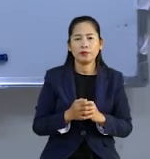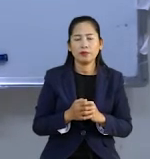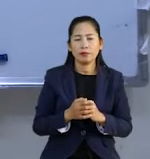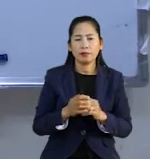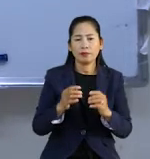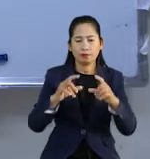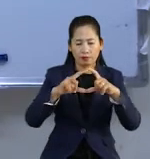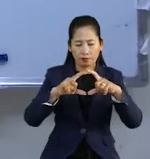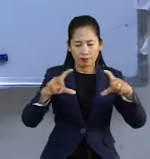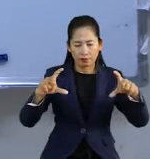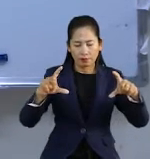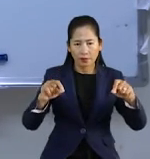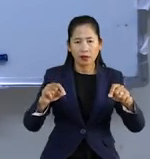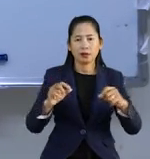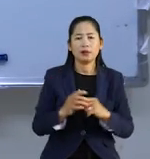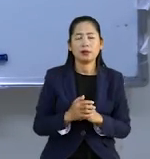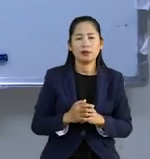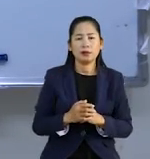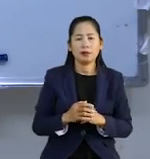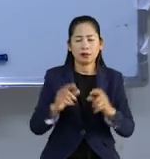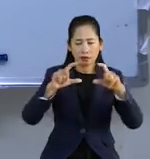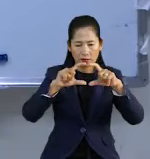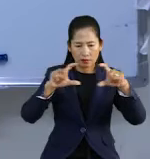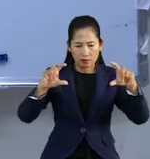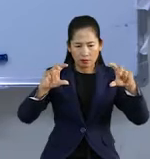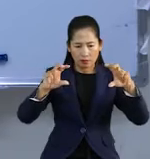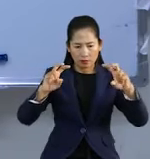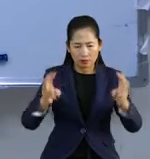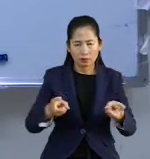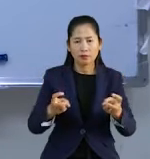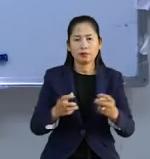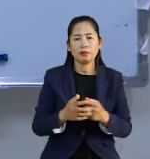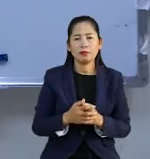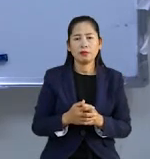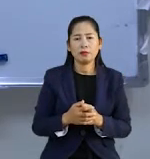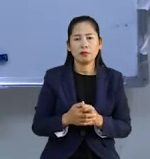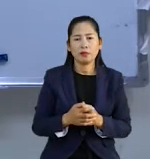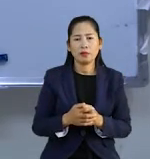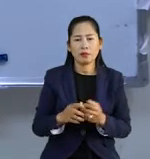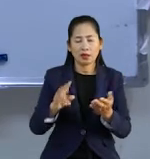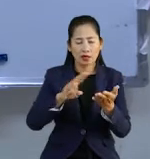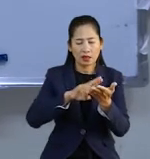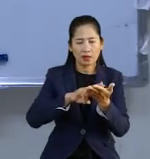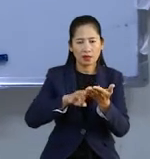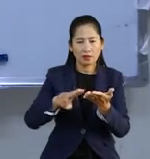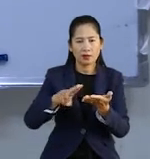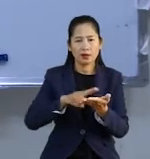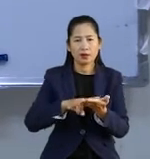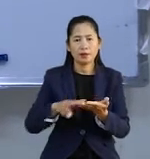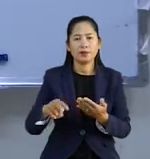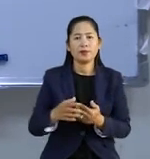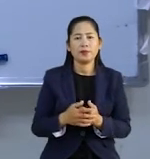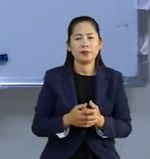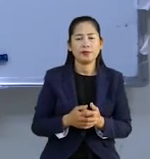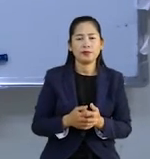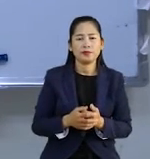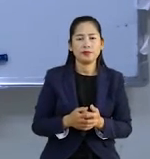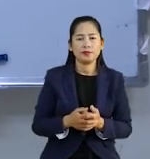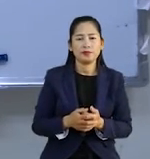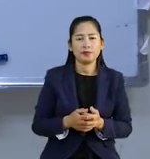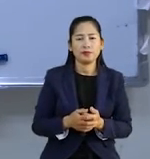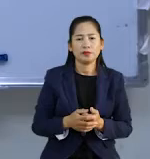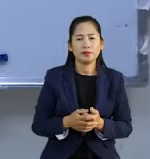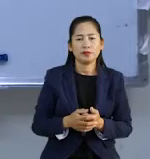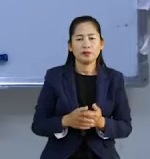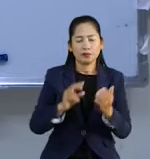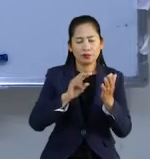บันบาดบาดจังปัวสำเร็จไอ้ลูกครูสมัยคนเพื่อนังเปียอ่ะนาไหมบาดหายนั่งสำ